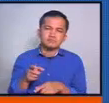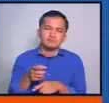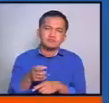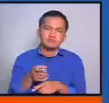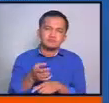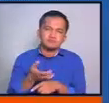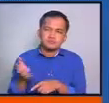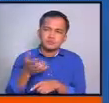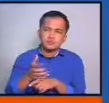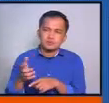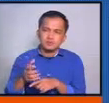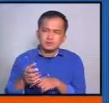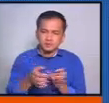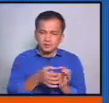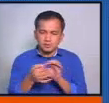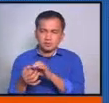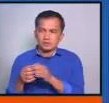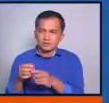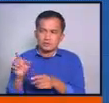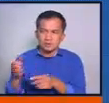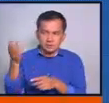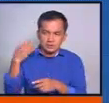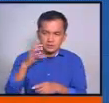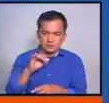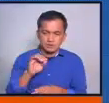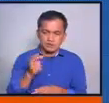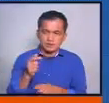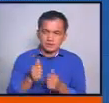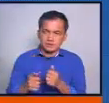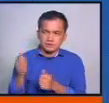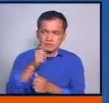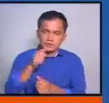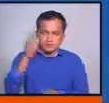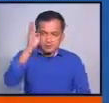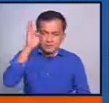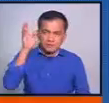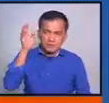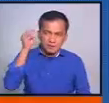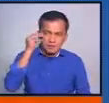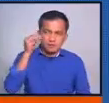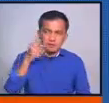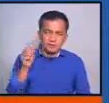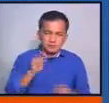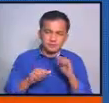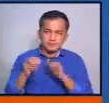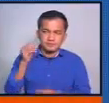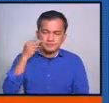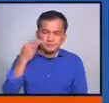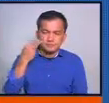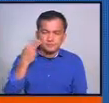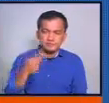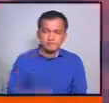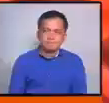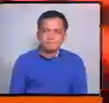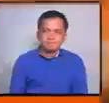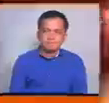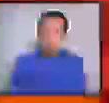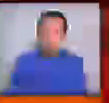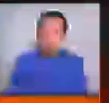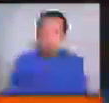ang nagdawit sa kanya na si dating CIDG Chief Benjamin Magalong. Umaaksyon si Maricel Halili.